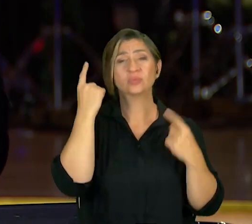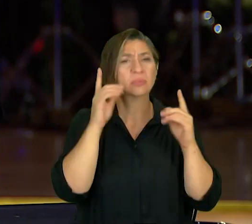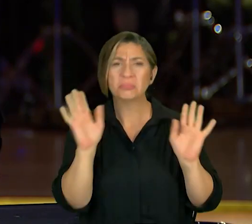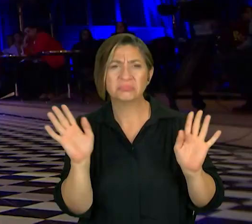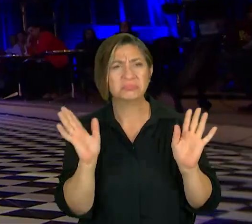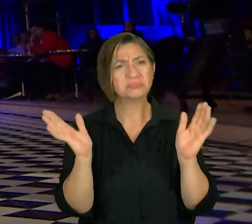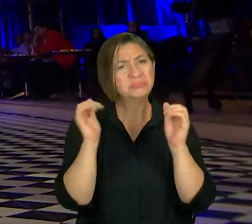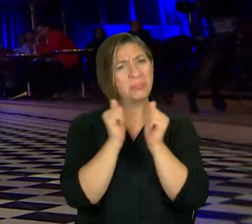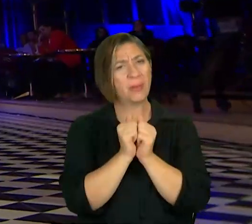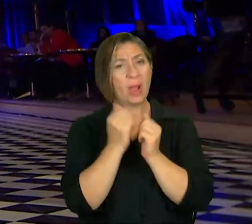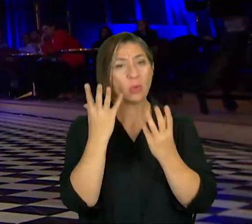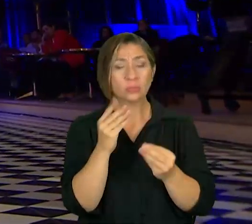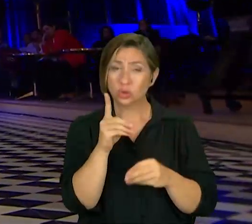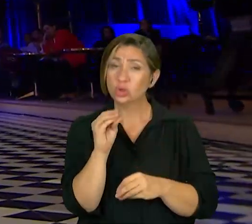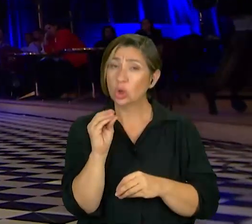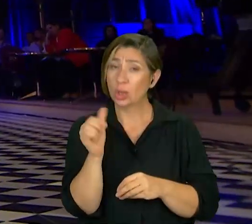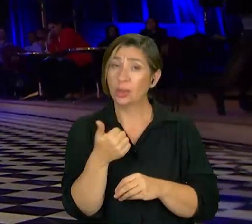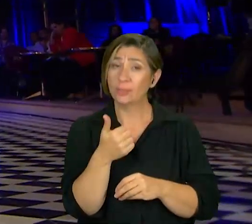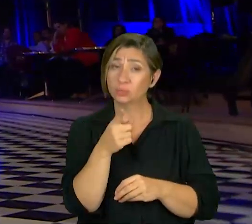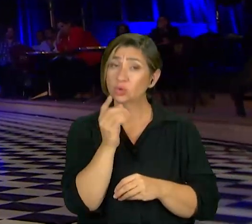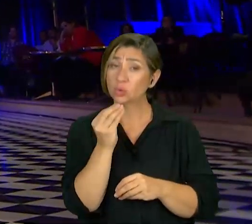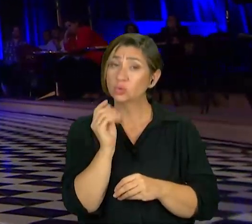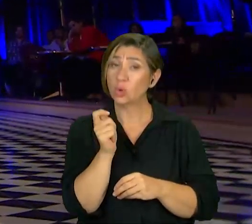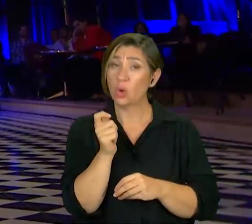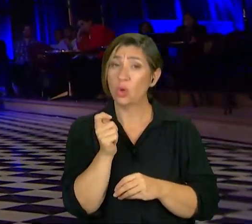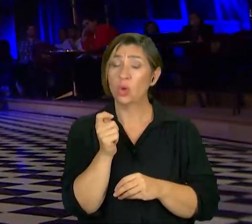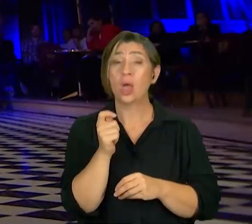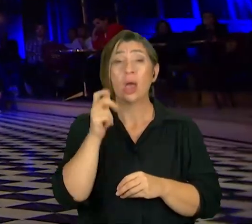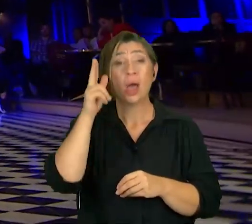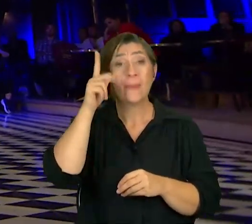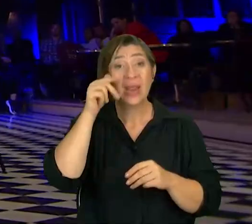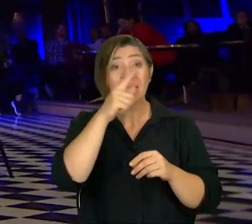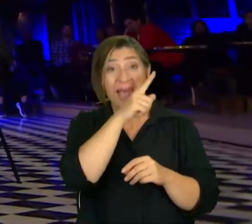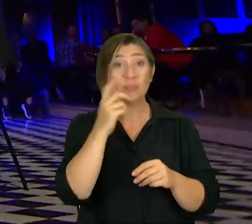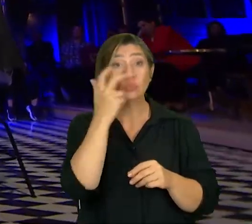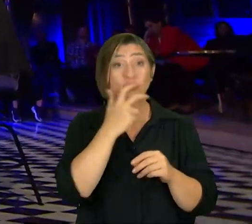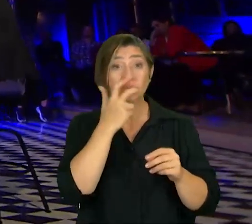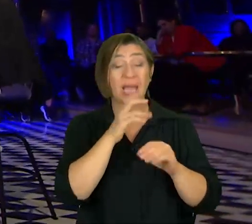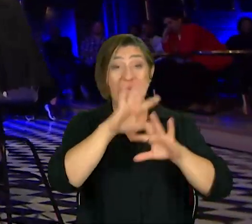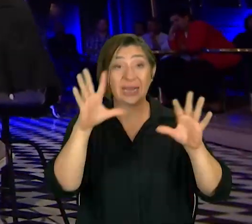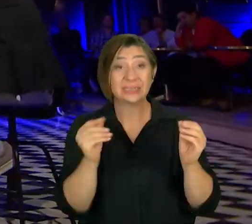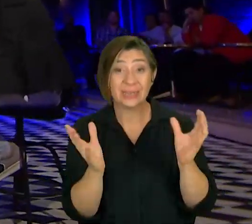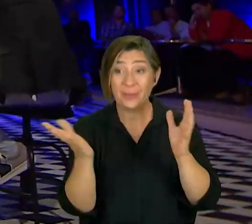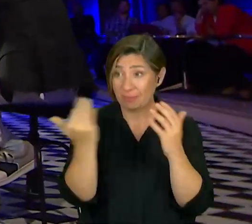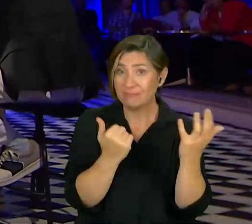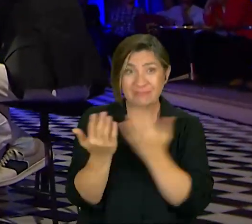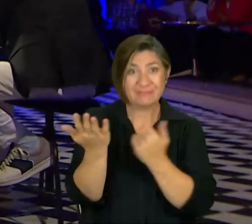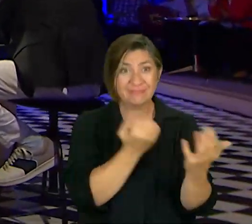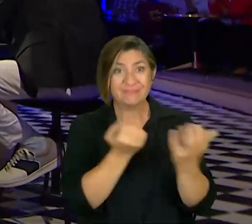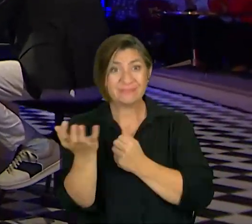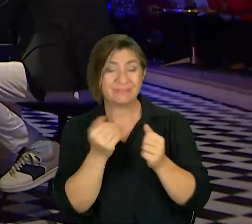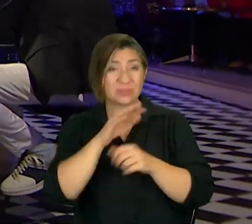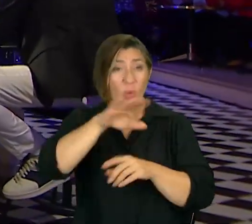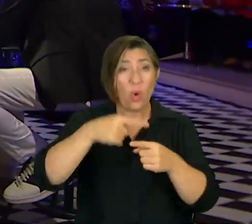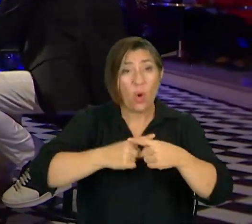taşımadan bir araya geldiniz. Bu çok önemli. O da çok zor. Tabii canım. Amerikan müzik endüstrisi herkesi şu anda bir araya getiriyor. Herkese